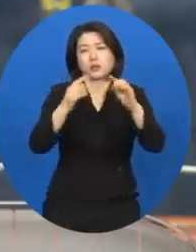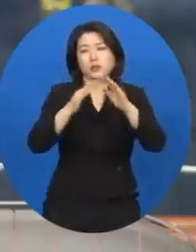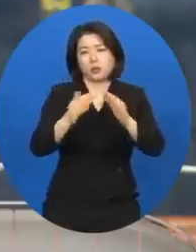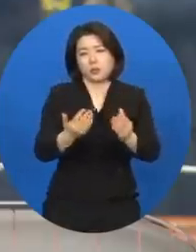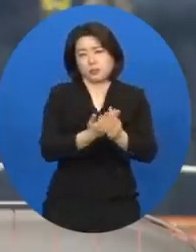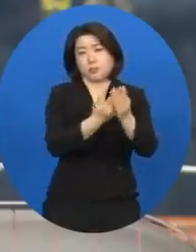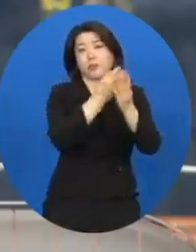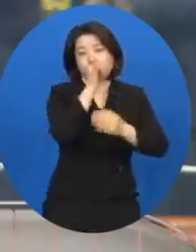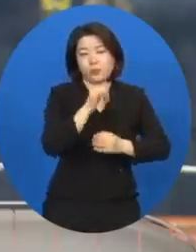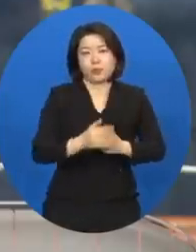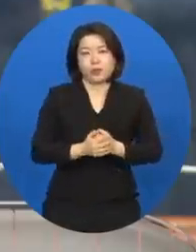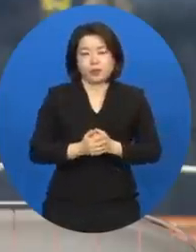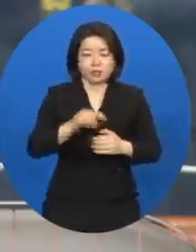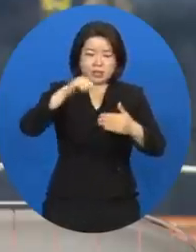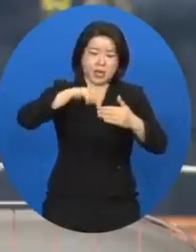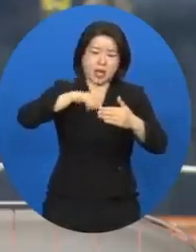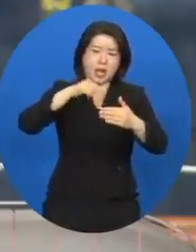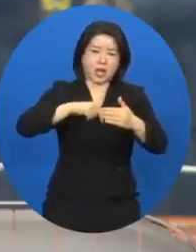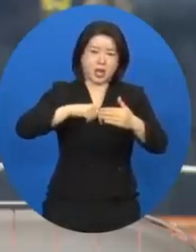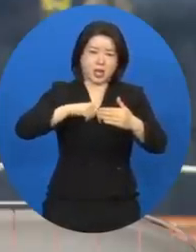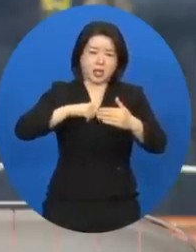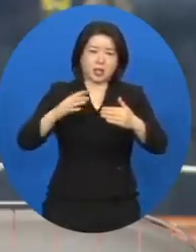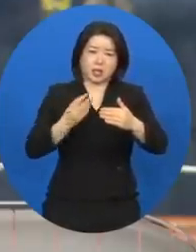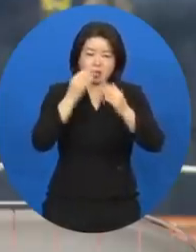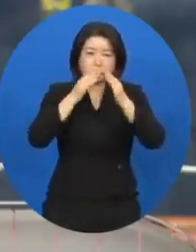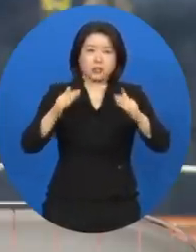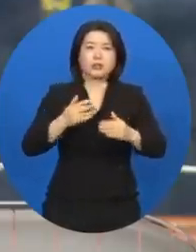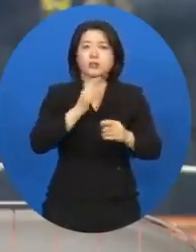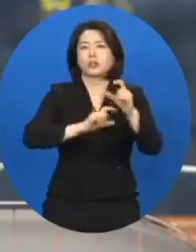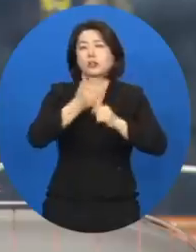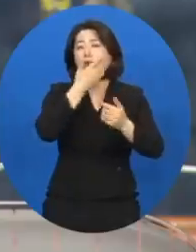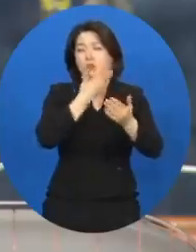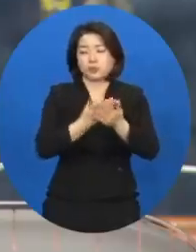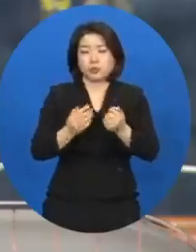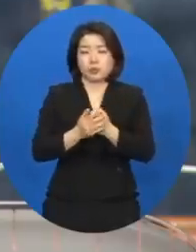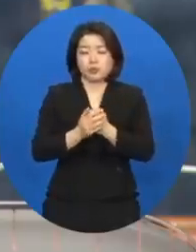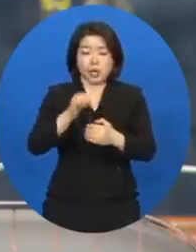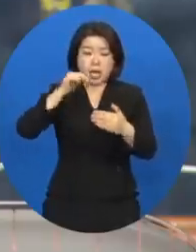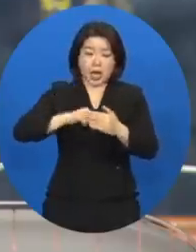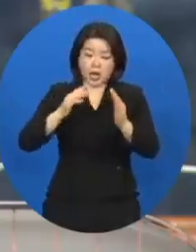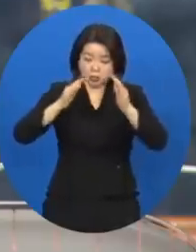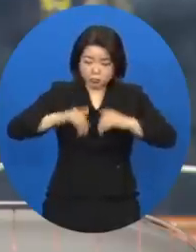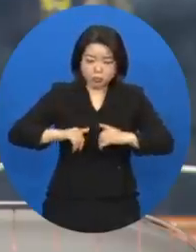내적인 성전이 훨씬 중요하니까. 내부에서 무너지면 다 끝이니까.